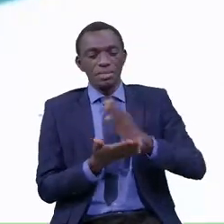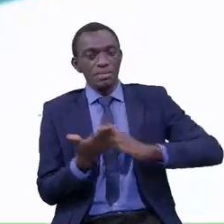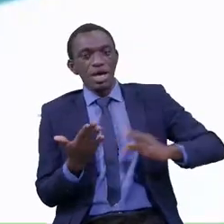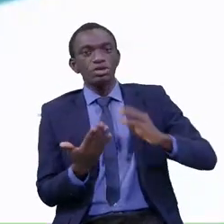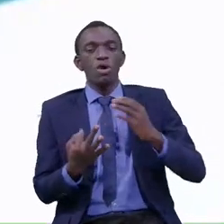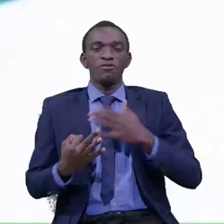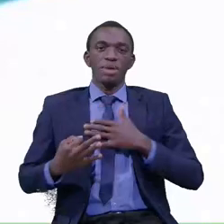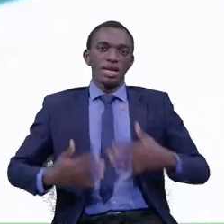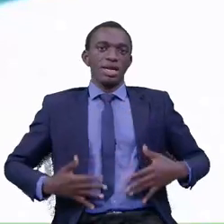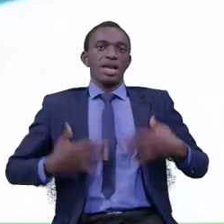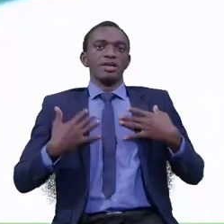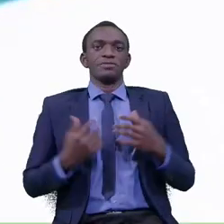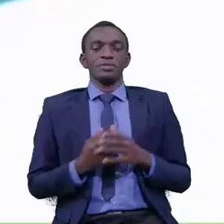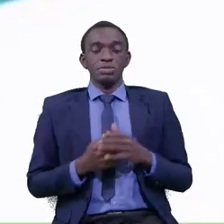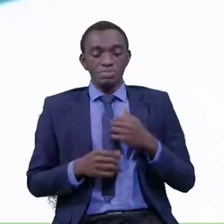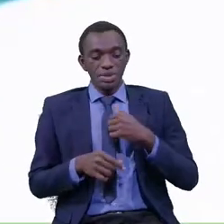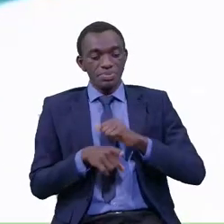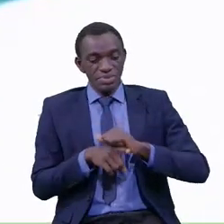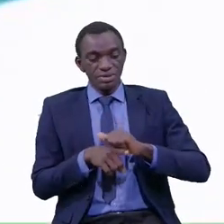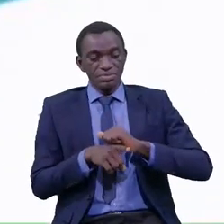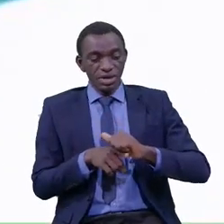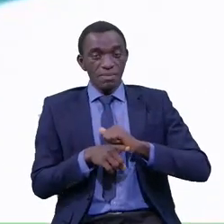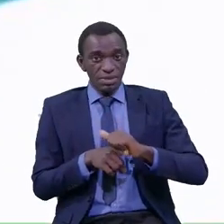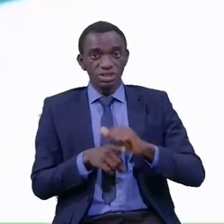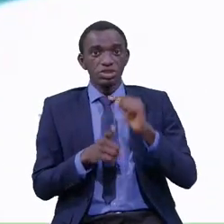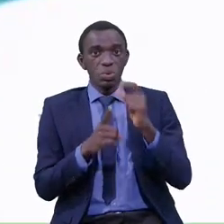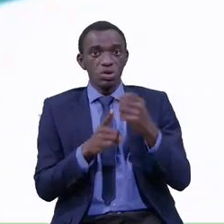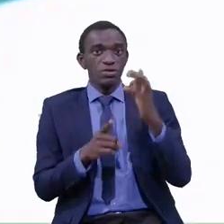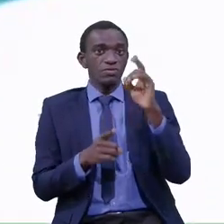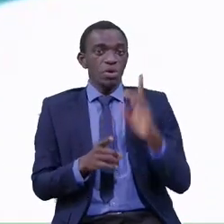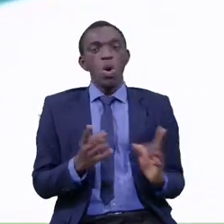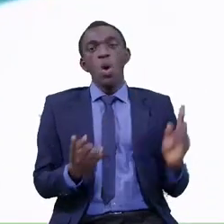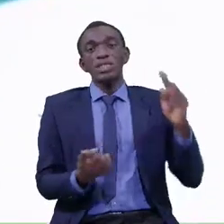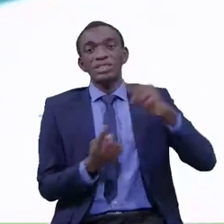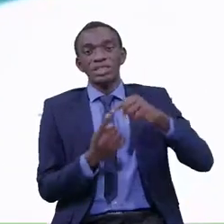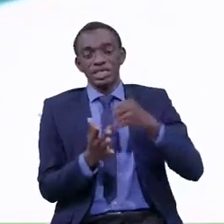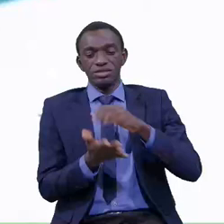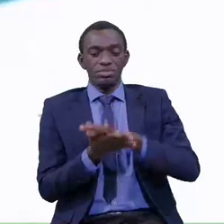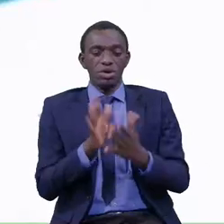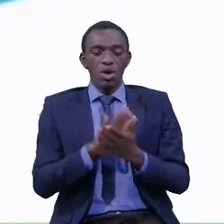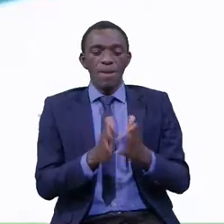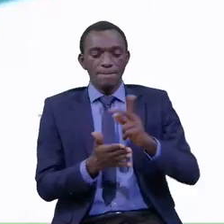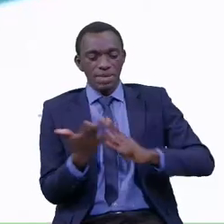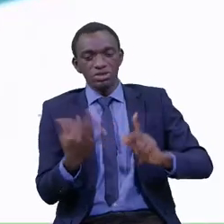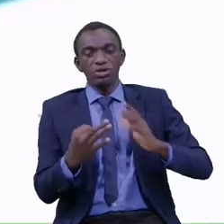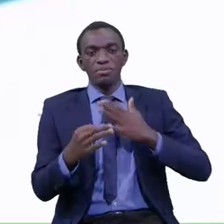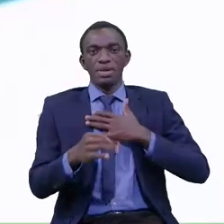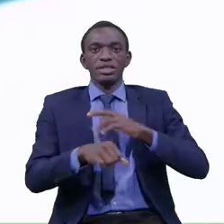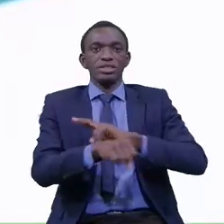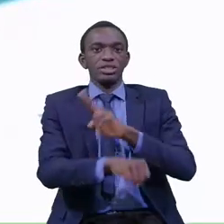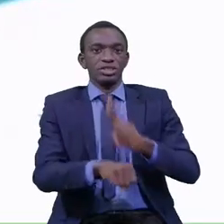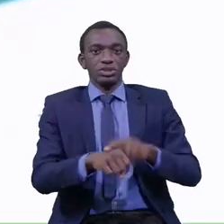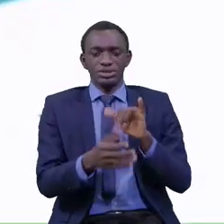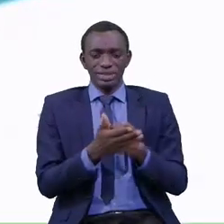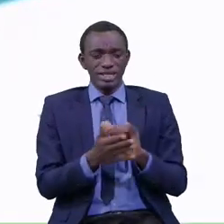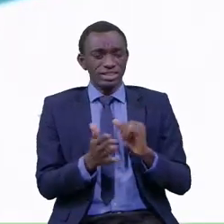partie intégrante de ma vie. Je pratique ça tellement jusqu'à ce que ça fasse partie intégrante de ma nature. C'est comme